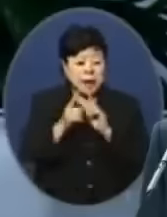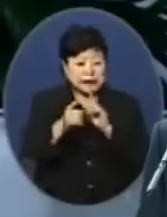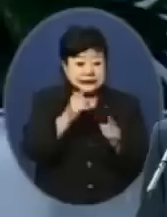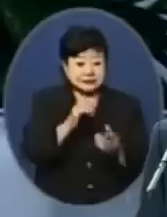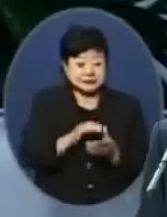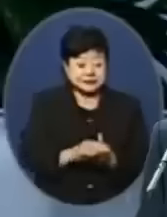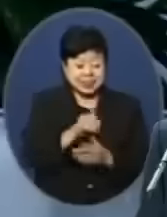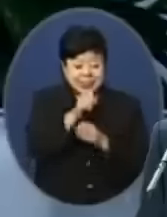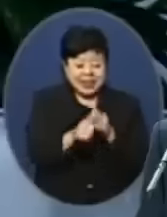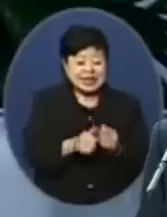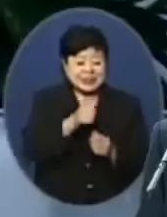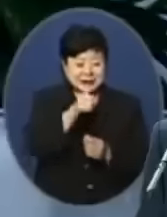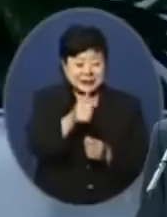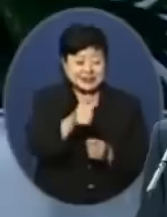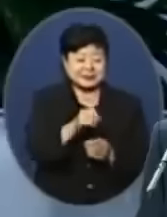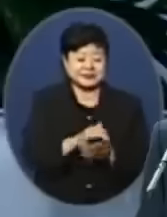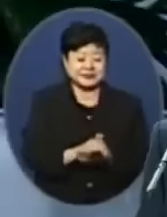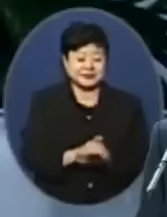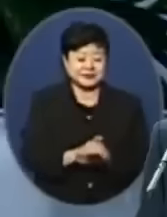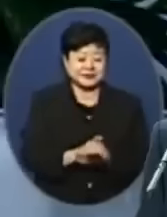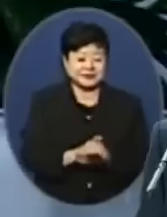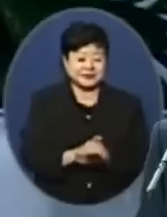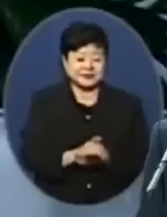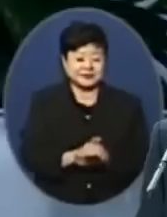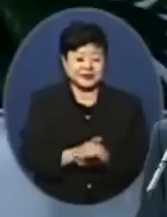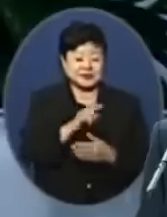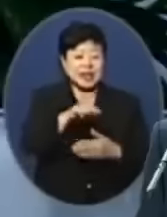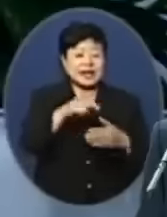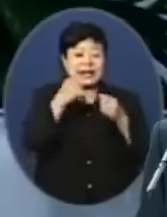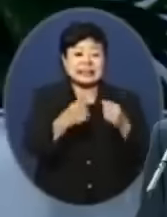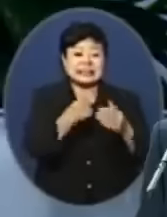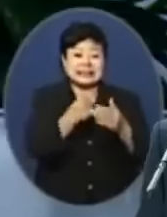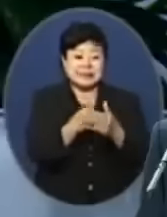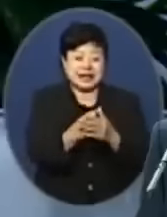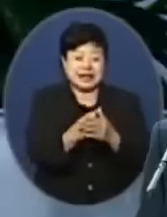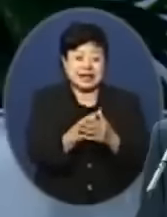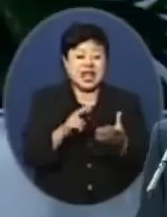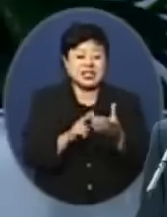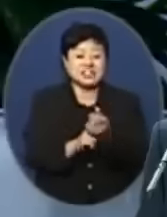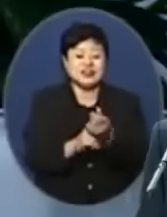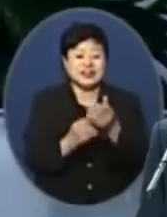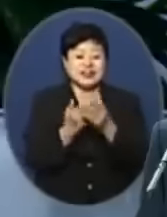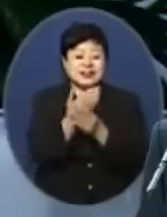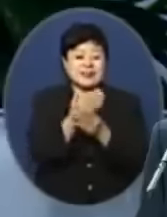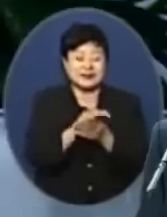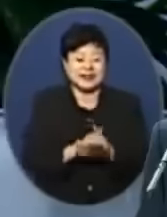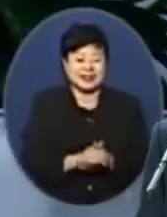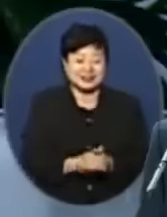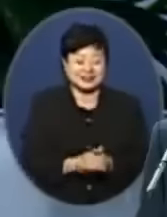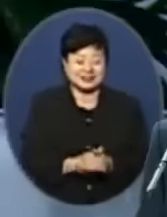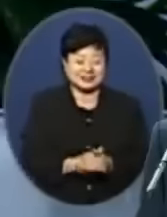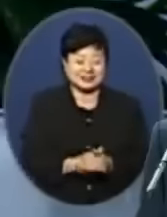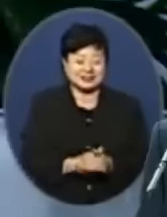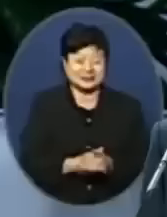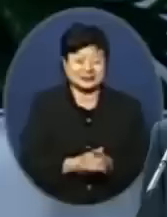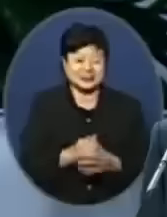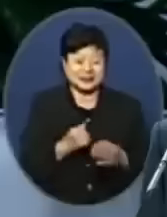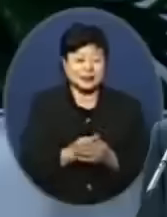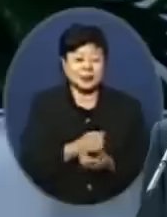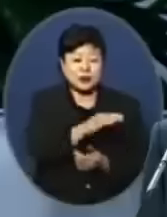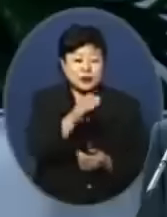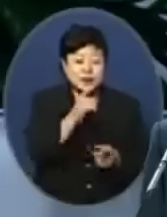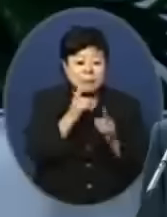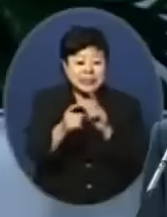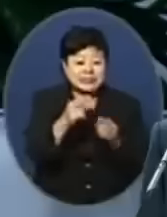말씀은 하나님이 그 안에 계시기 때문에 기적이 일어나게 되는 것입니다. 그러므로 우리는